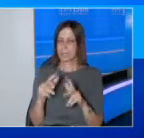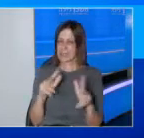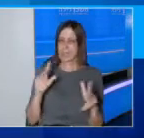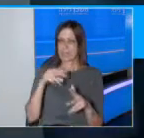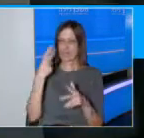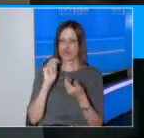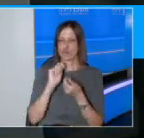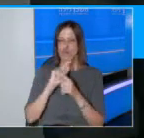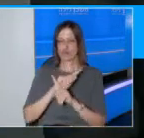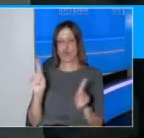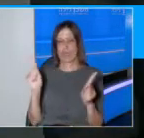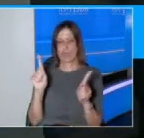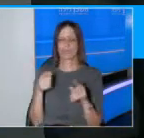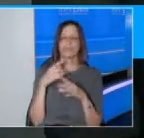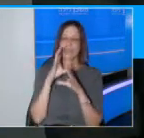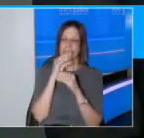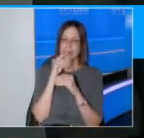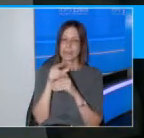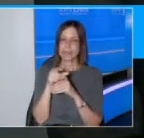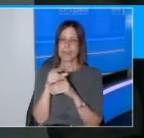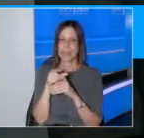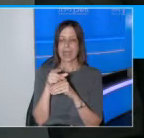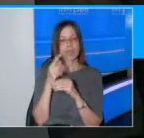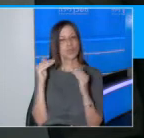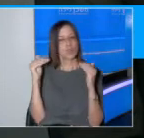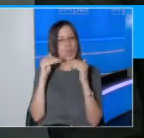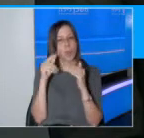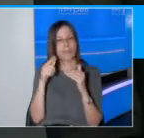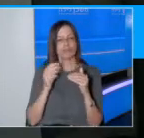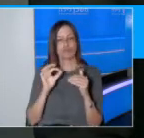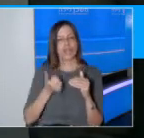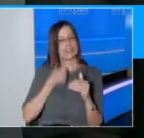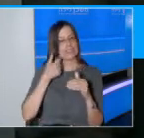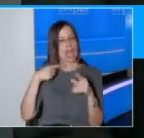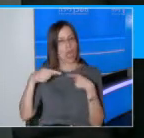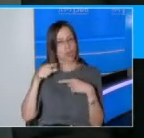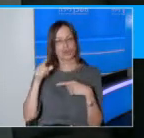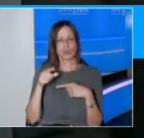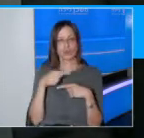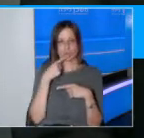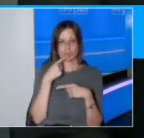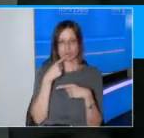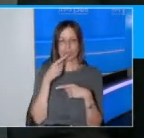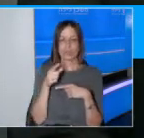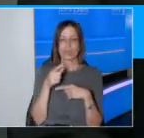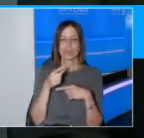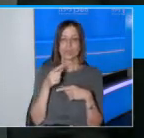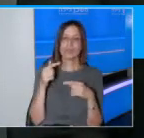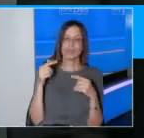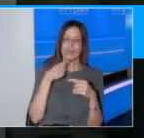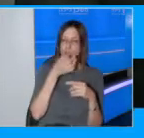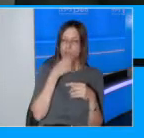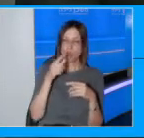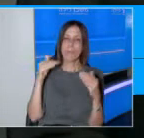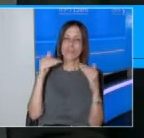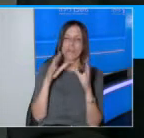שונה. כן, דיברת על תיאומים האלו של שר החוץ, אז הוא הזכיר בנאום שלו שהוא מתואם עם ראש הממשלה,